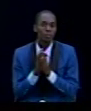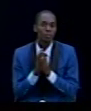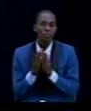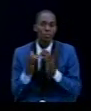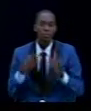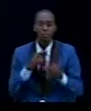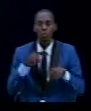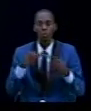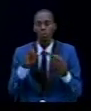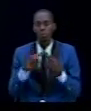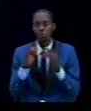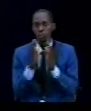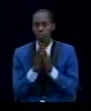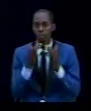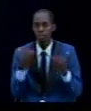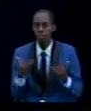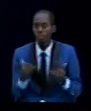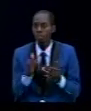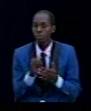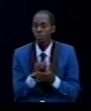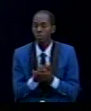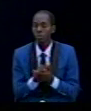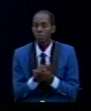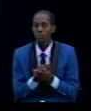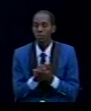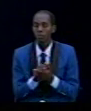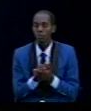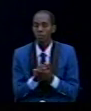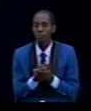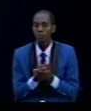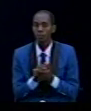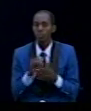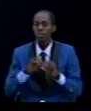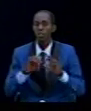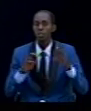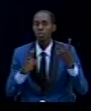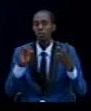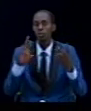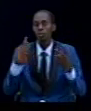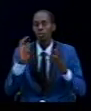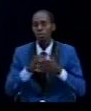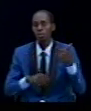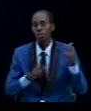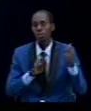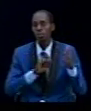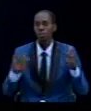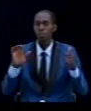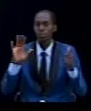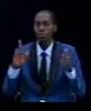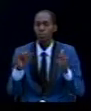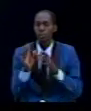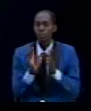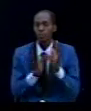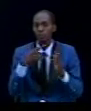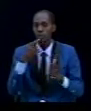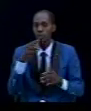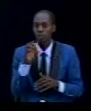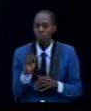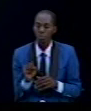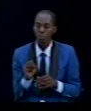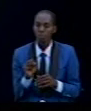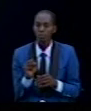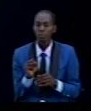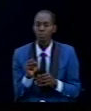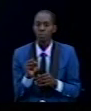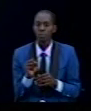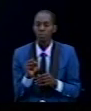2 Corinthiens chapitre 10, le verset 5, la Bible dit. In 2 Corinthians 10, verse 5, the Bible says. Que nous